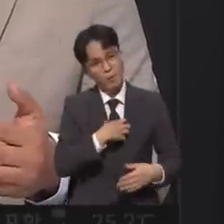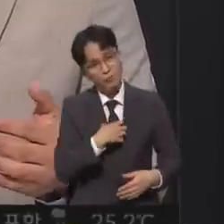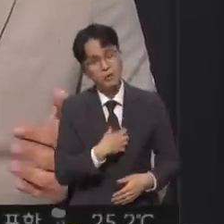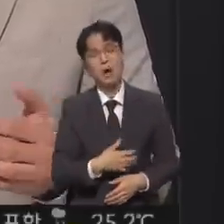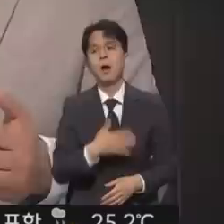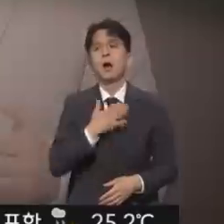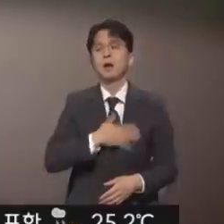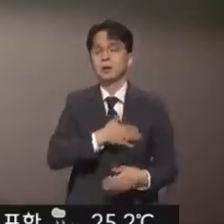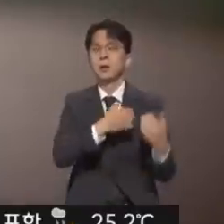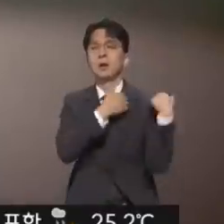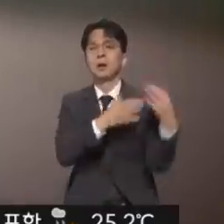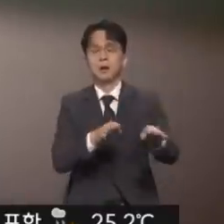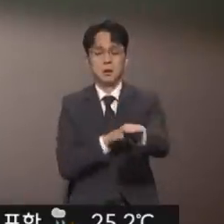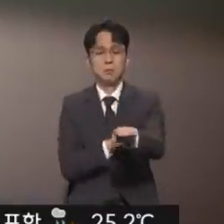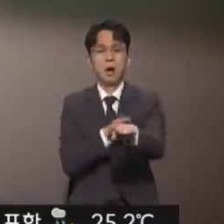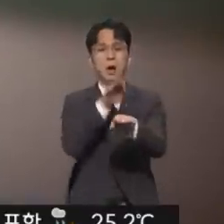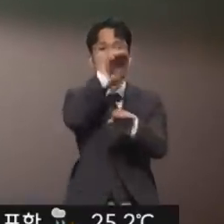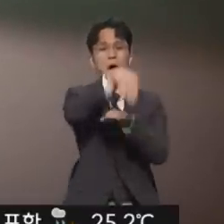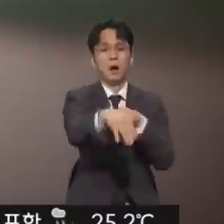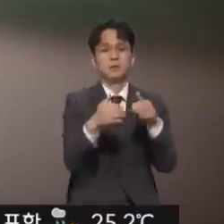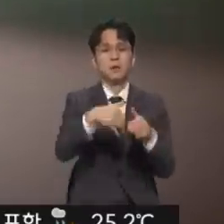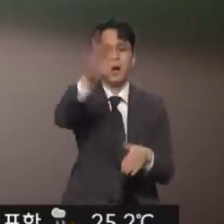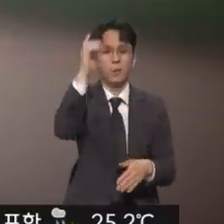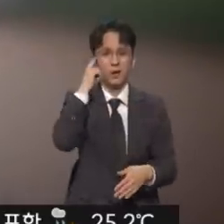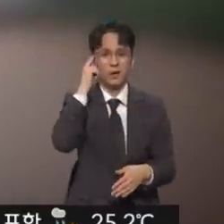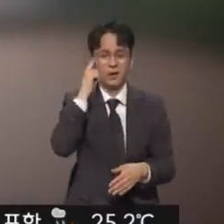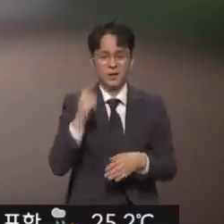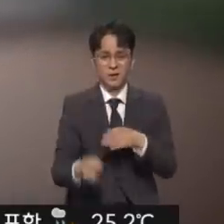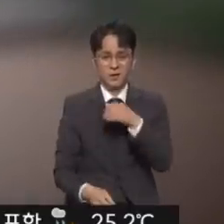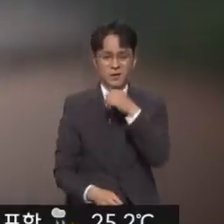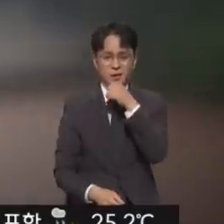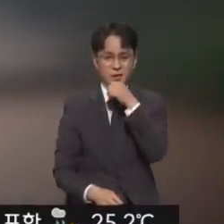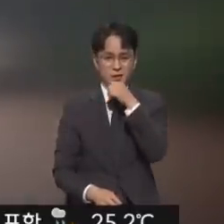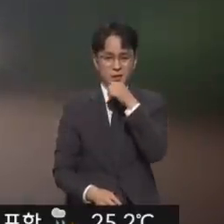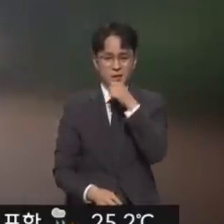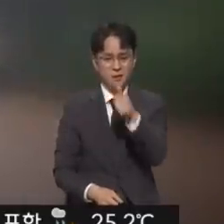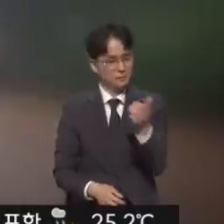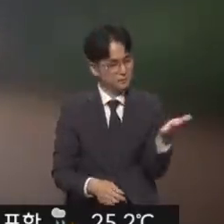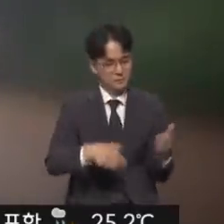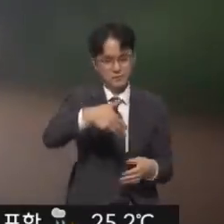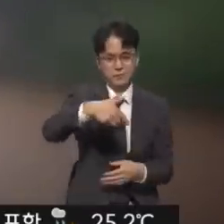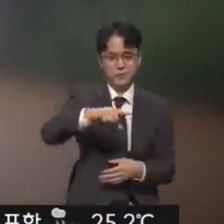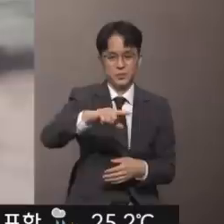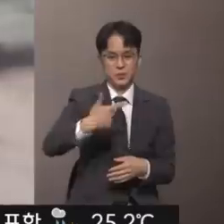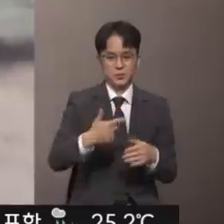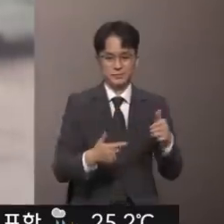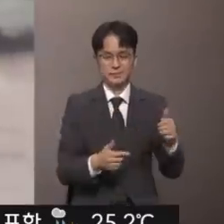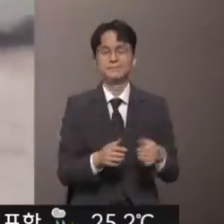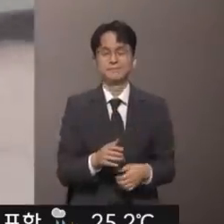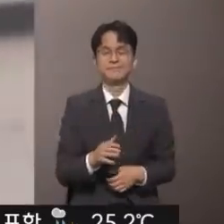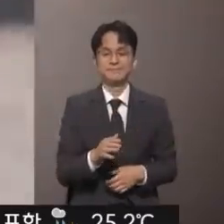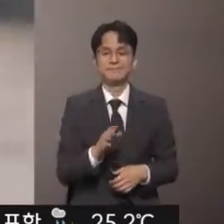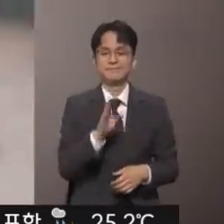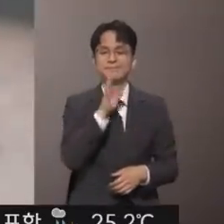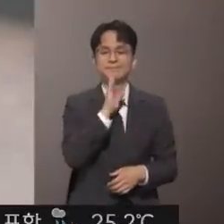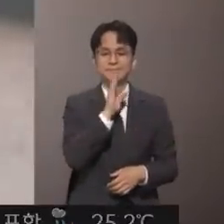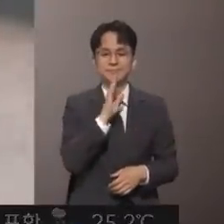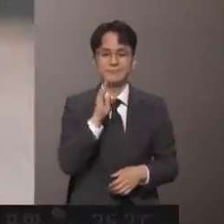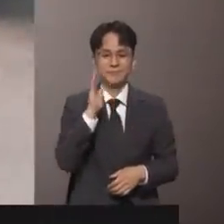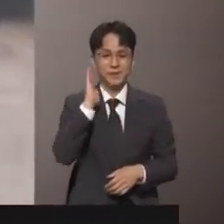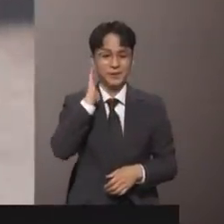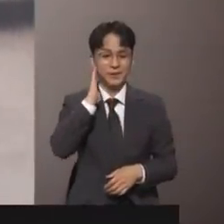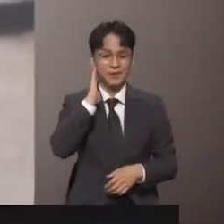뭐 100 에 가셔서 도 뭐 이래 휴대 전화를 통해서 뭐 지시하고 뭐 하실 수 있겠죠 대통령께서는 뭐 그렇게 생각했을 수도 있습니다 이건 뭐